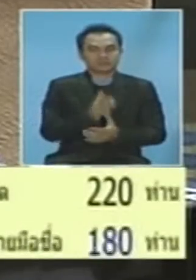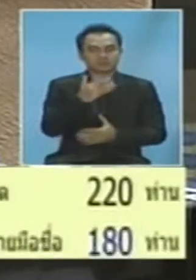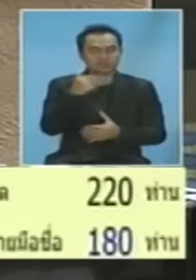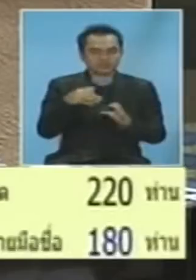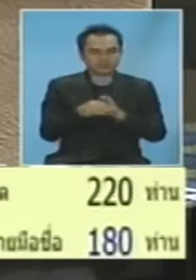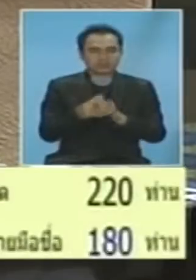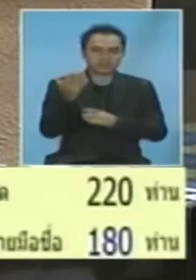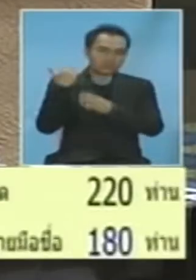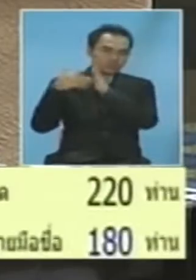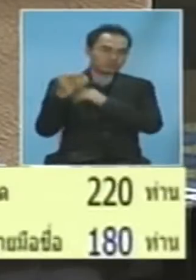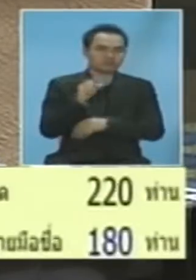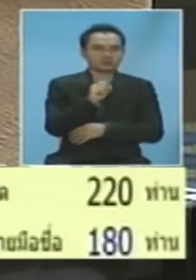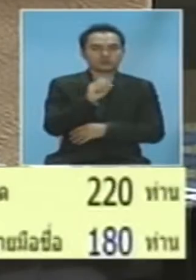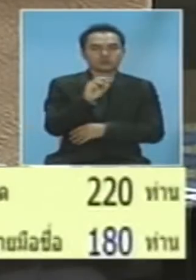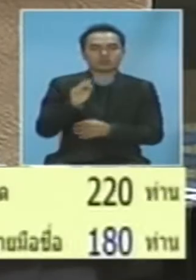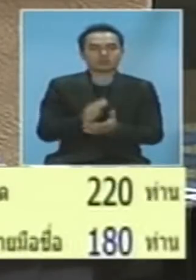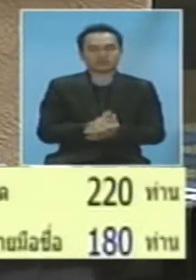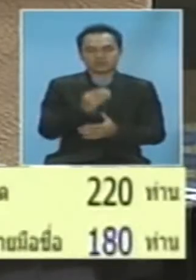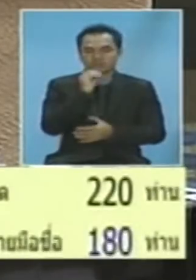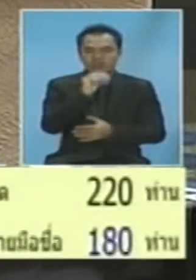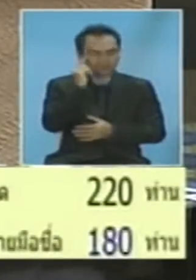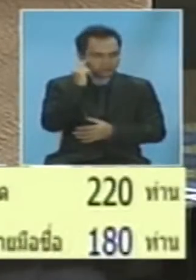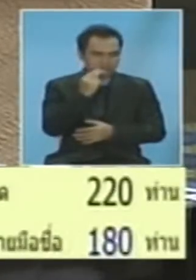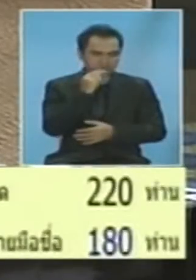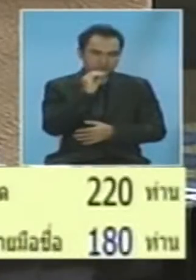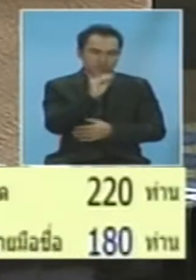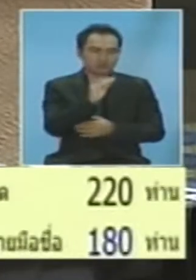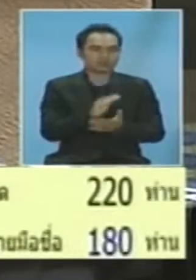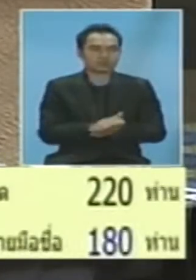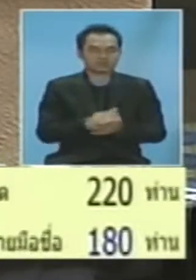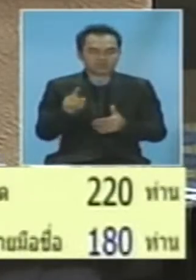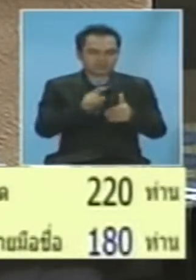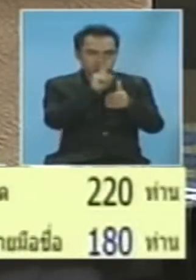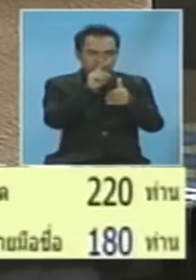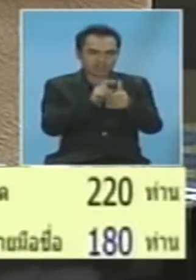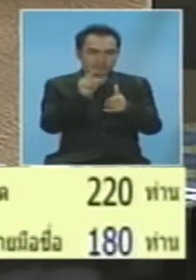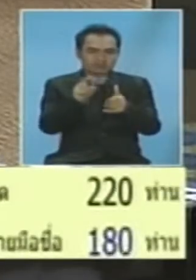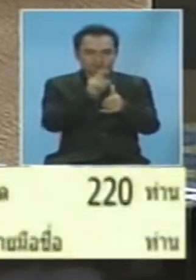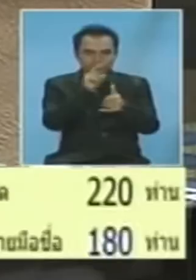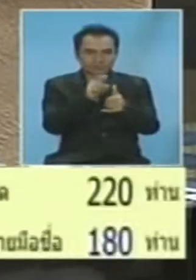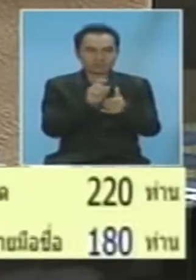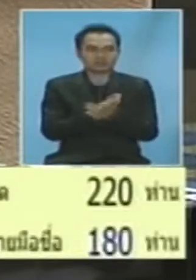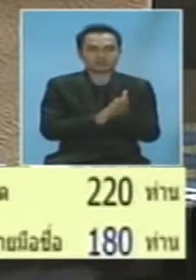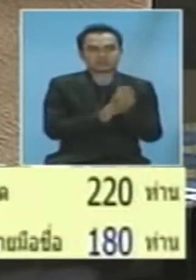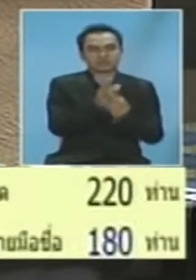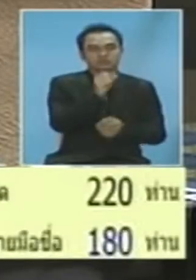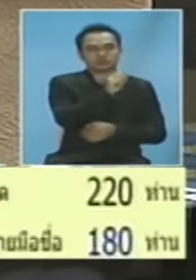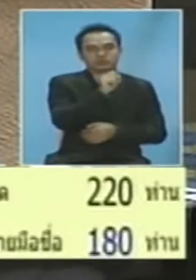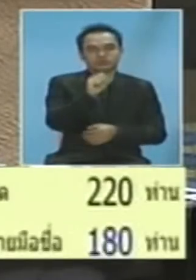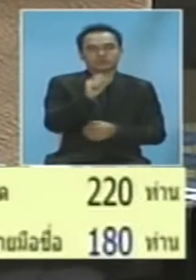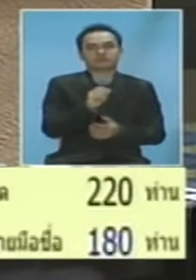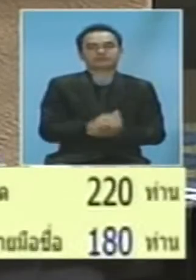าจะได้ยื่นยติอภิปรายเพื่อซักถามและสภาผู้แทนราษฎ